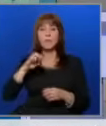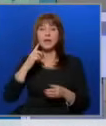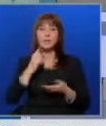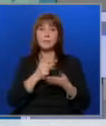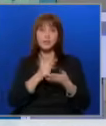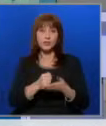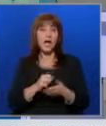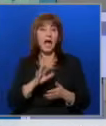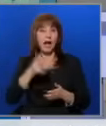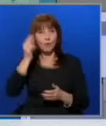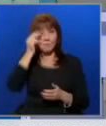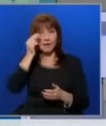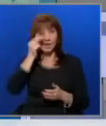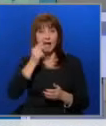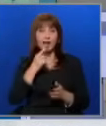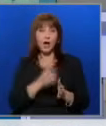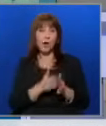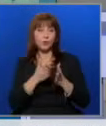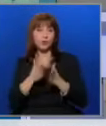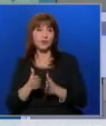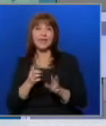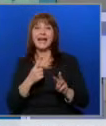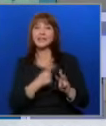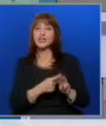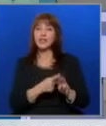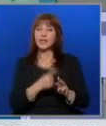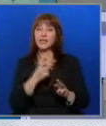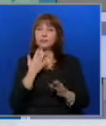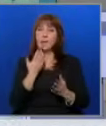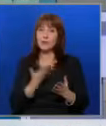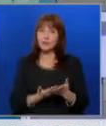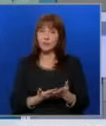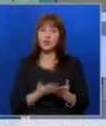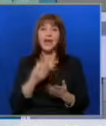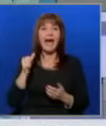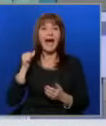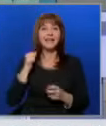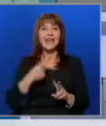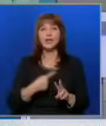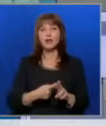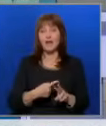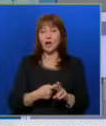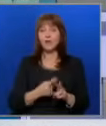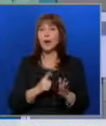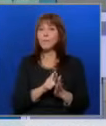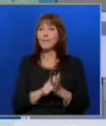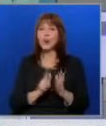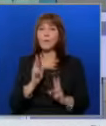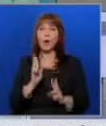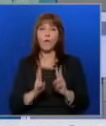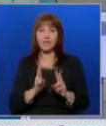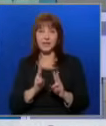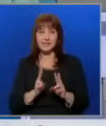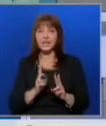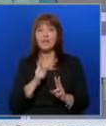ако страната ни отново бъде отложена за Шенген. Това предложи евродепутатът от ГЕРБ ЕНП Андрей Новаков по време на конференция